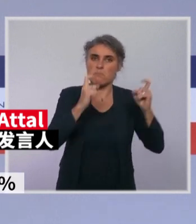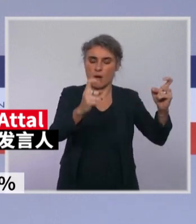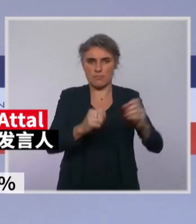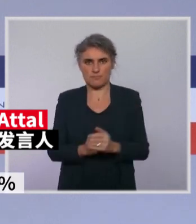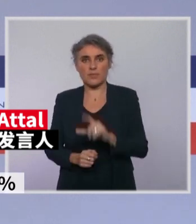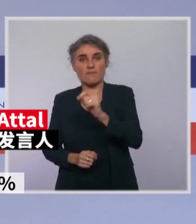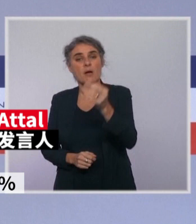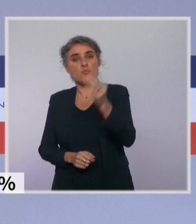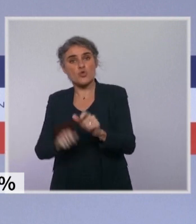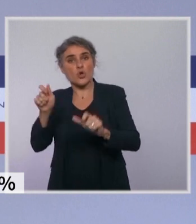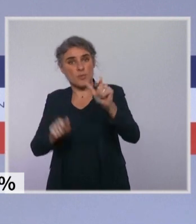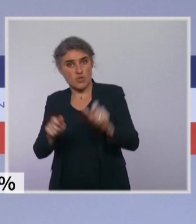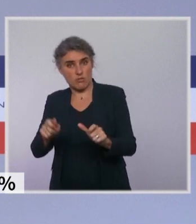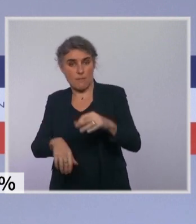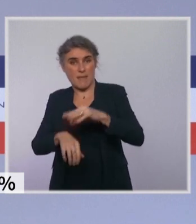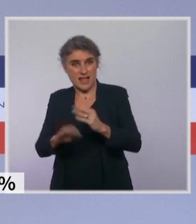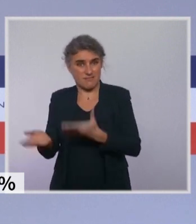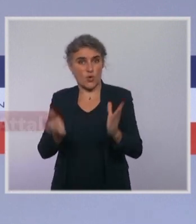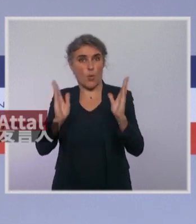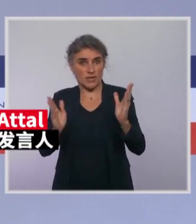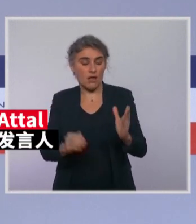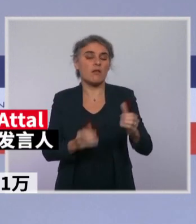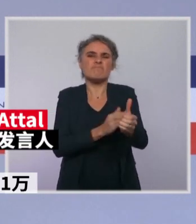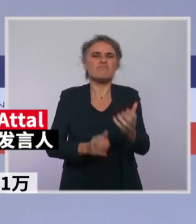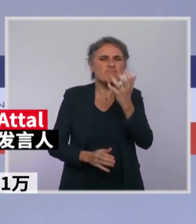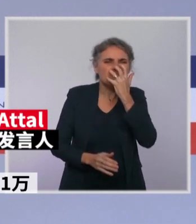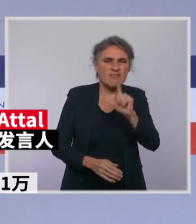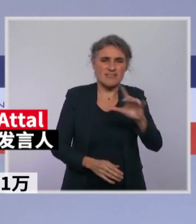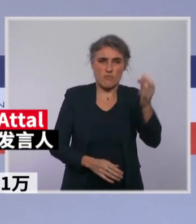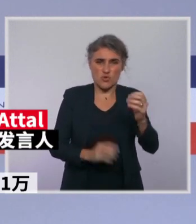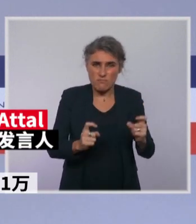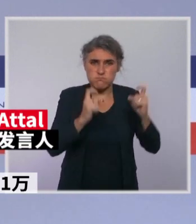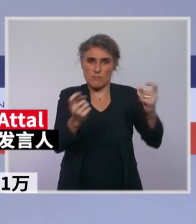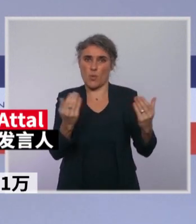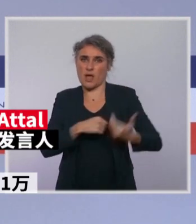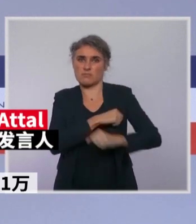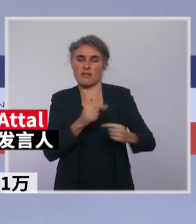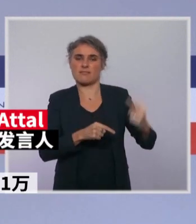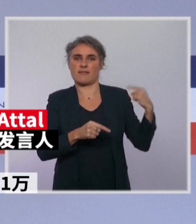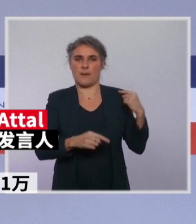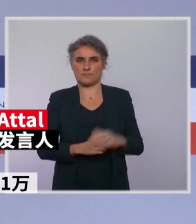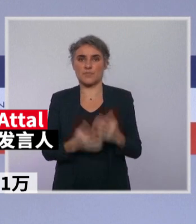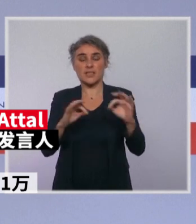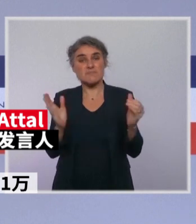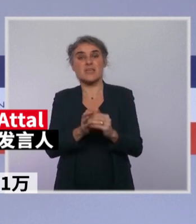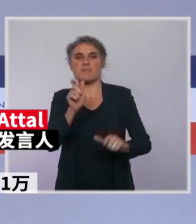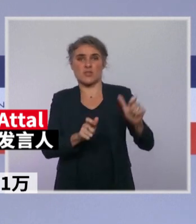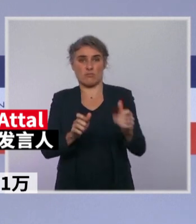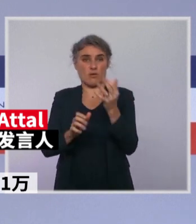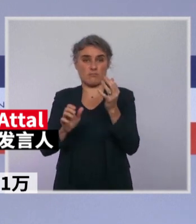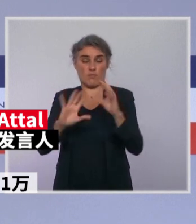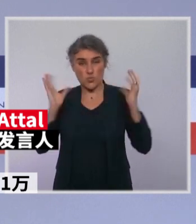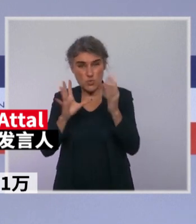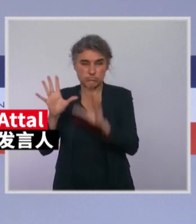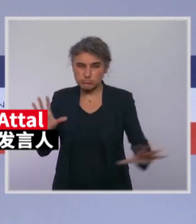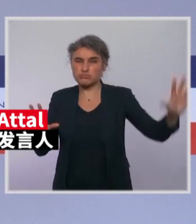en réanimation de plus que la semaine dernière. Le nombre d'hospitalisations vient de franchir la barre des 10 000 pour la première fois depuis le